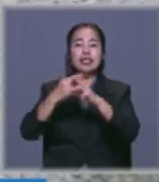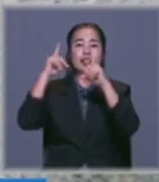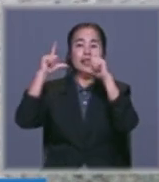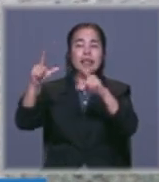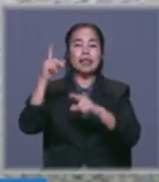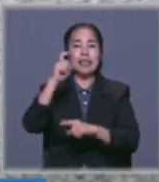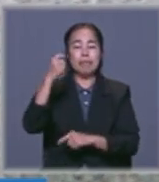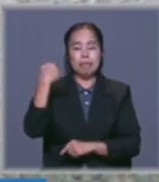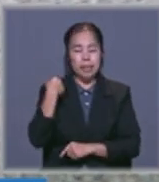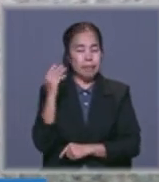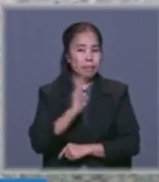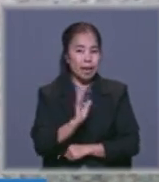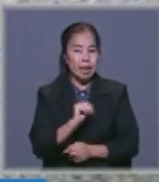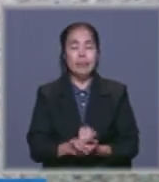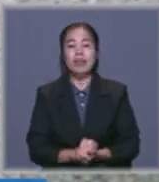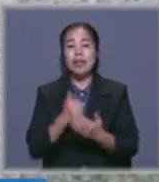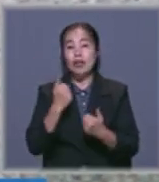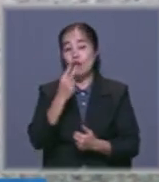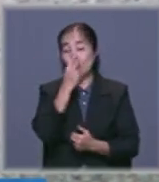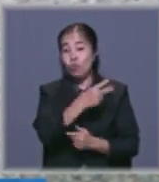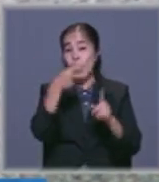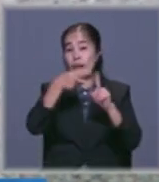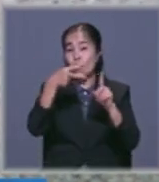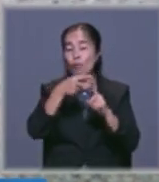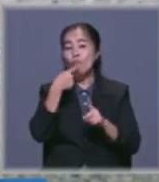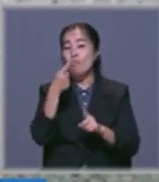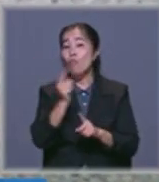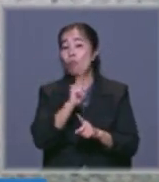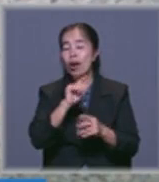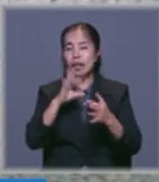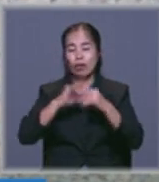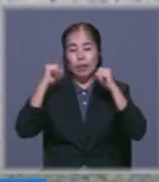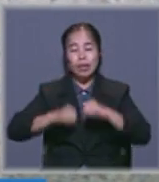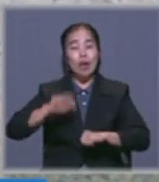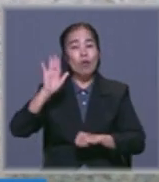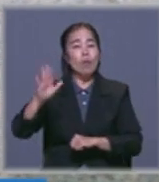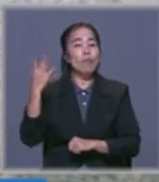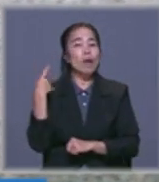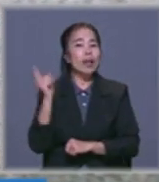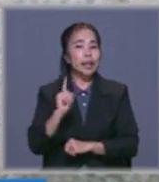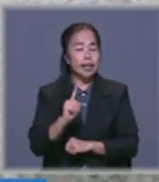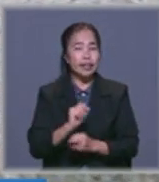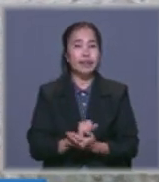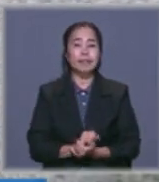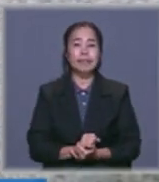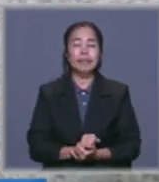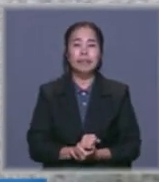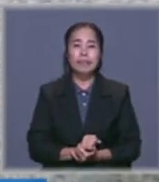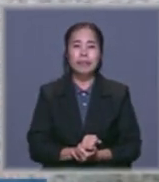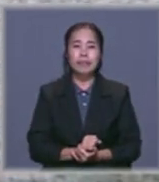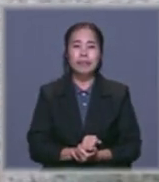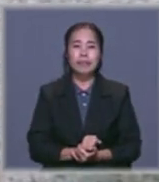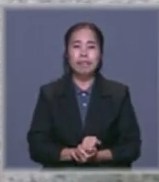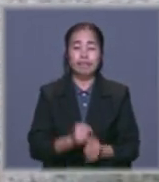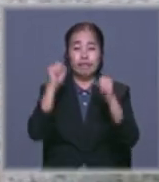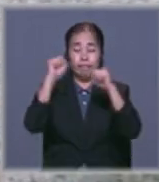ครับเพราะฉะนั้นลองฟังอนาคตใหม่พูดดูว่าเขาคิดอย่างไรกับการตัดสินของศาลรัฐธรรมนูญเมื่อวันนี้ครับ เมื่อมีการวินิจฉัย